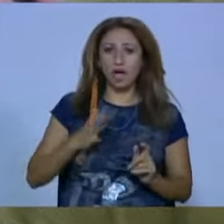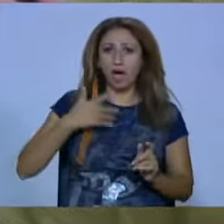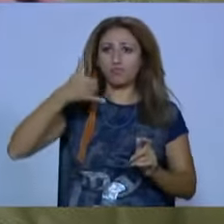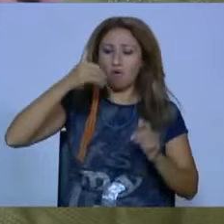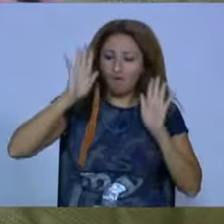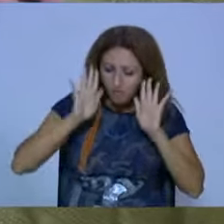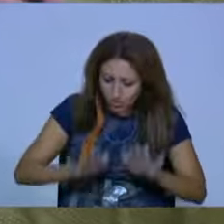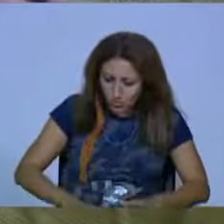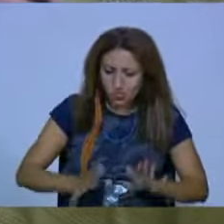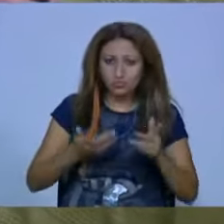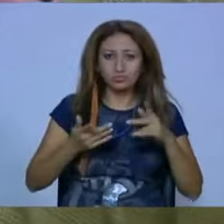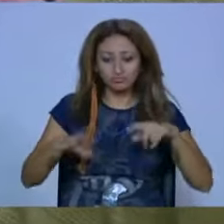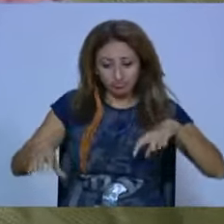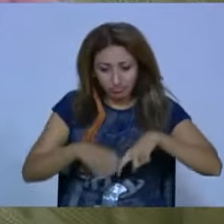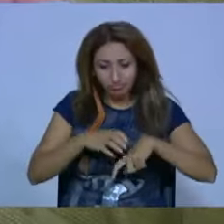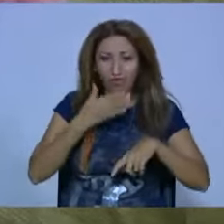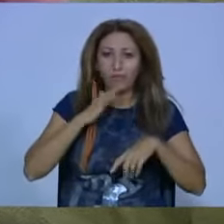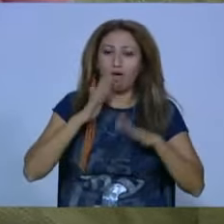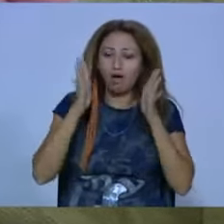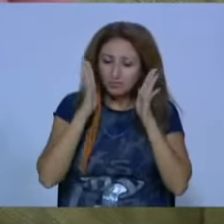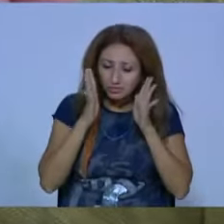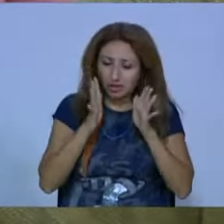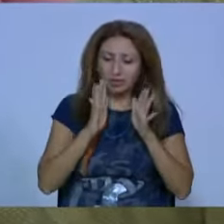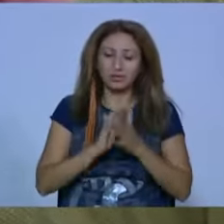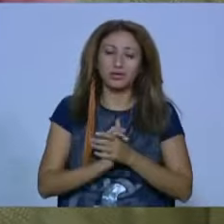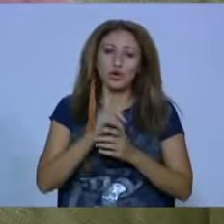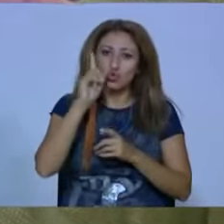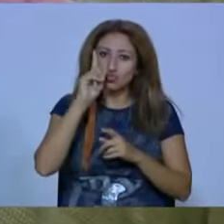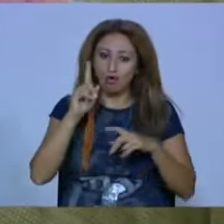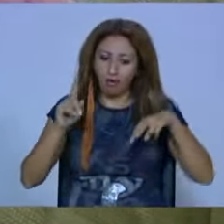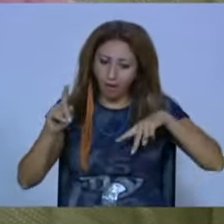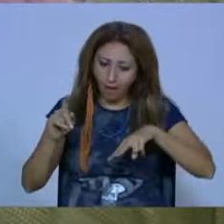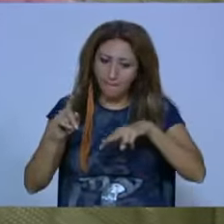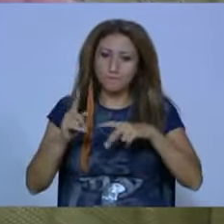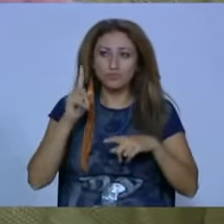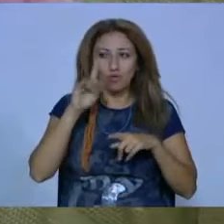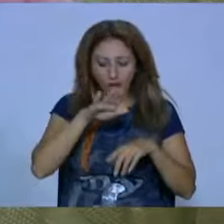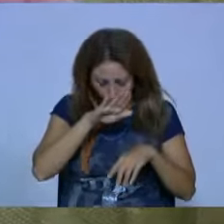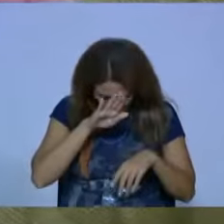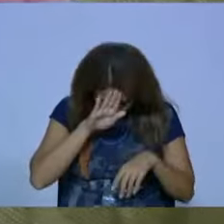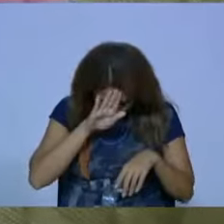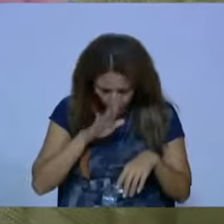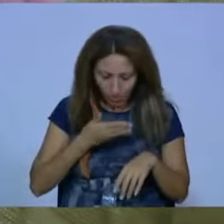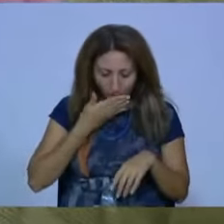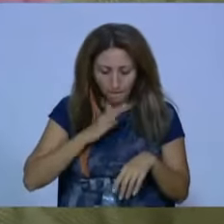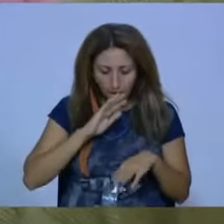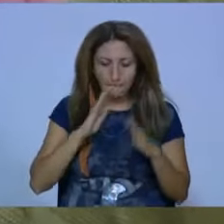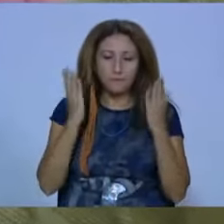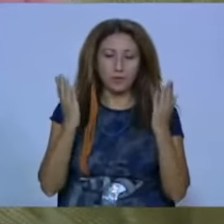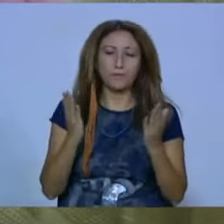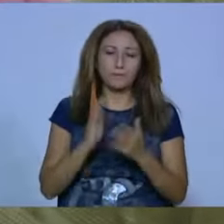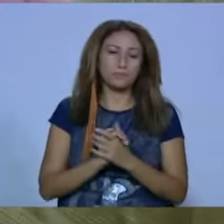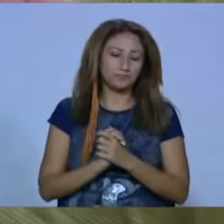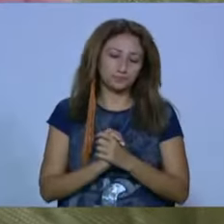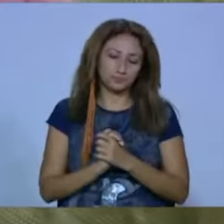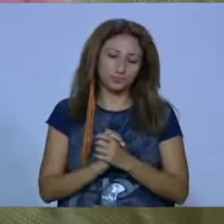انا اسجد لله سبحانه وتعالى، لكن ان شاء الله لما الجهاز يمشي معايا وهنقعد نسجد ان شاء الله ونعبد ربنا، وباذن الله